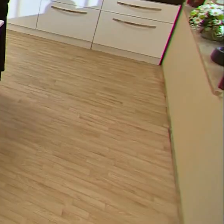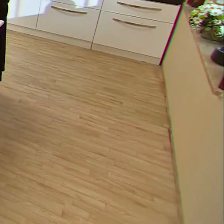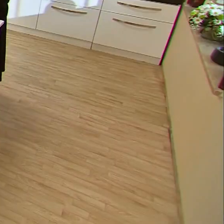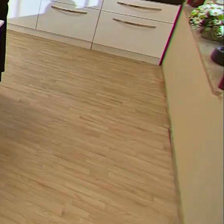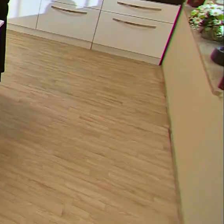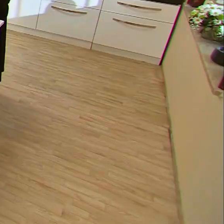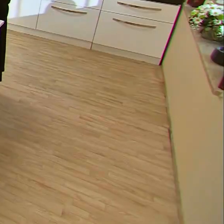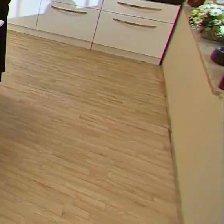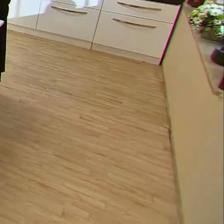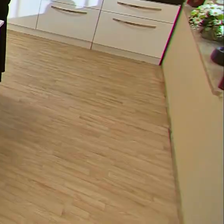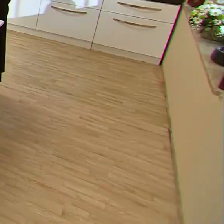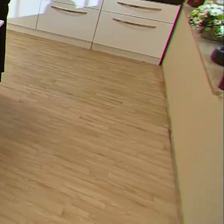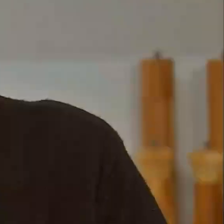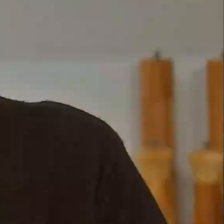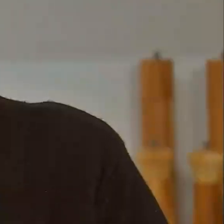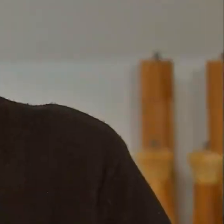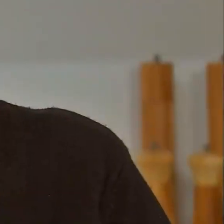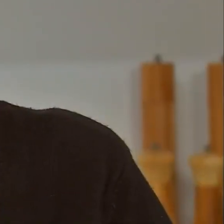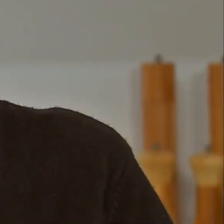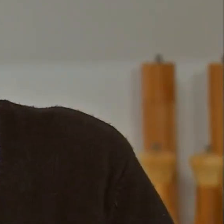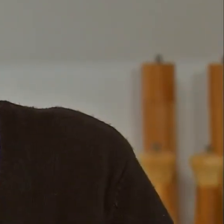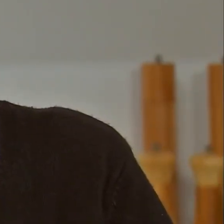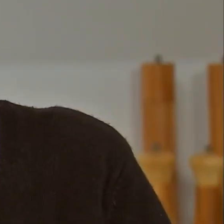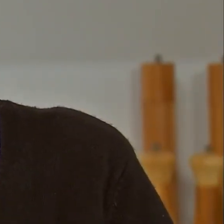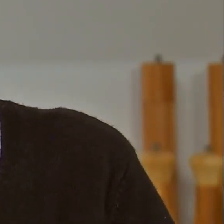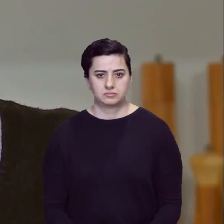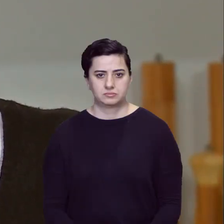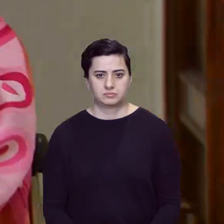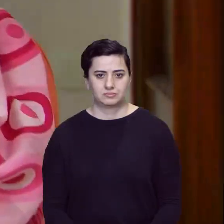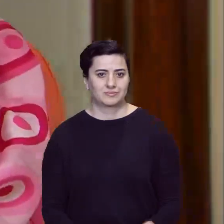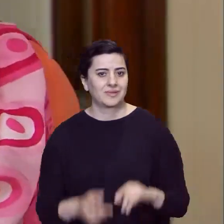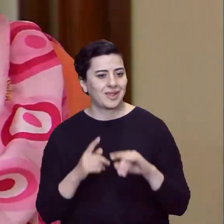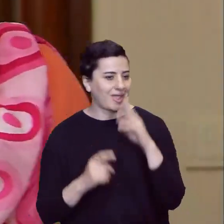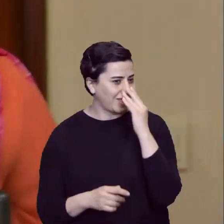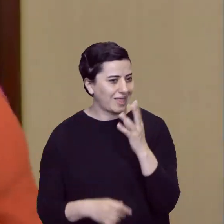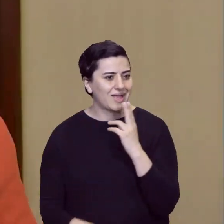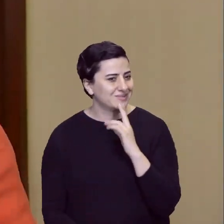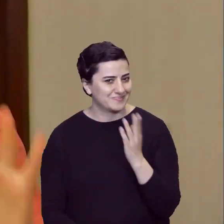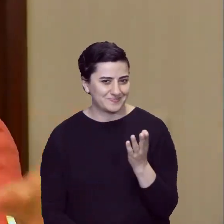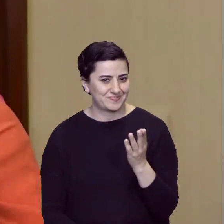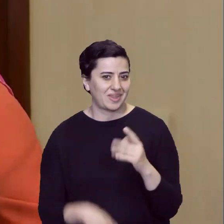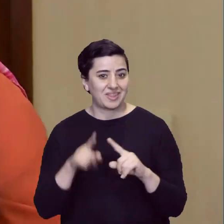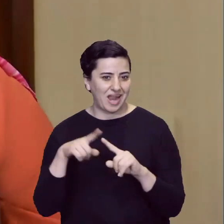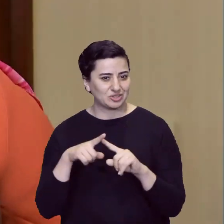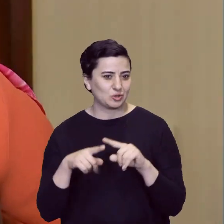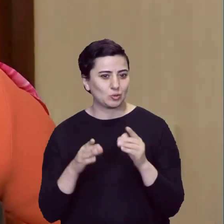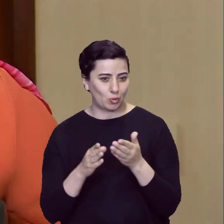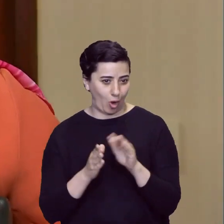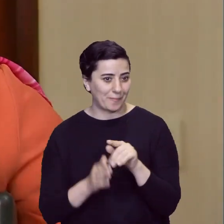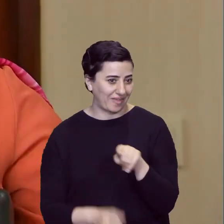Ökeş mutfakta. Cevriye geldi. Hediye bir şeyler doğuruyor. Hediye Hanımcığım, o tarçınlı